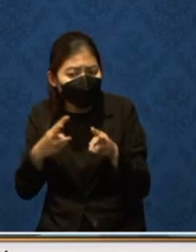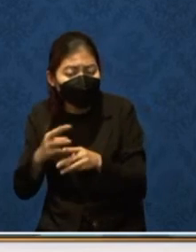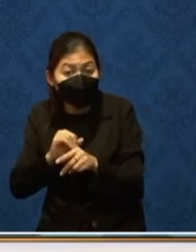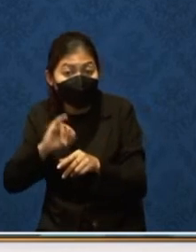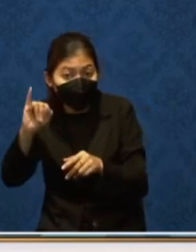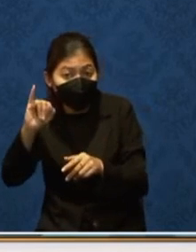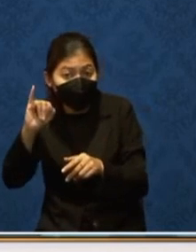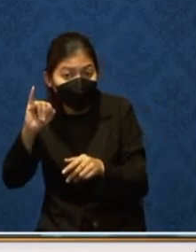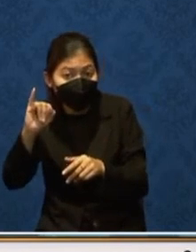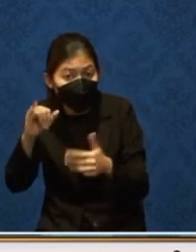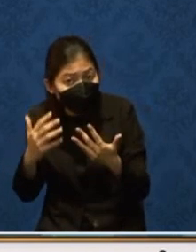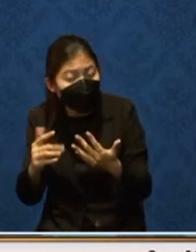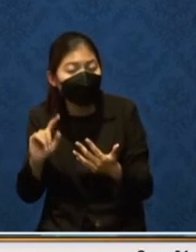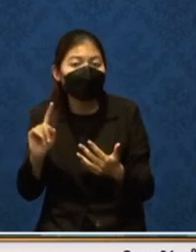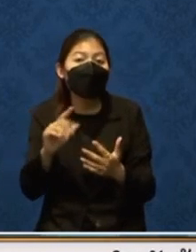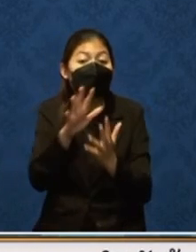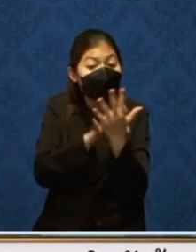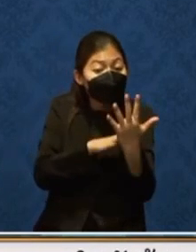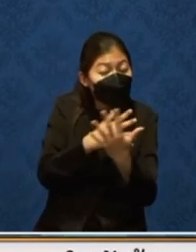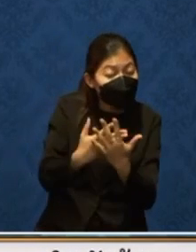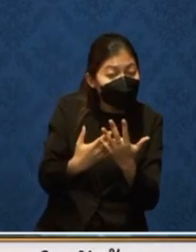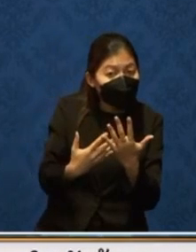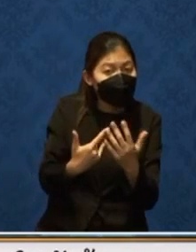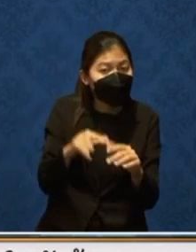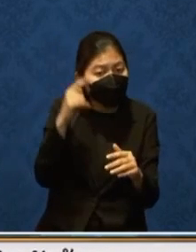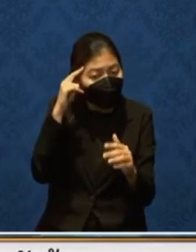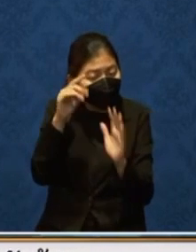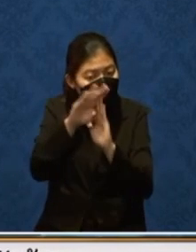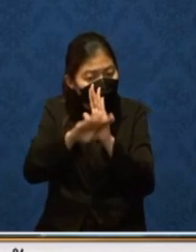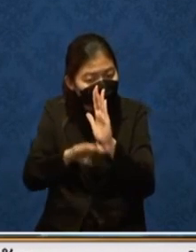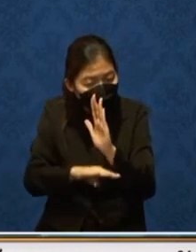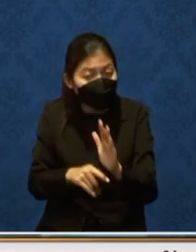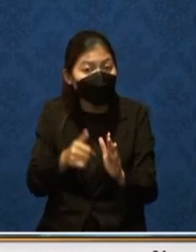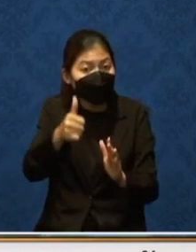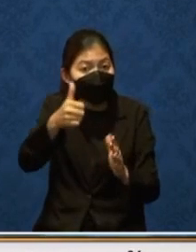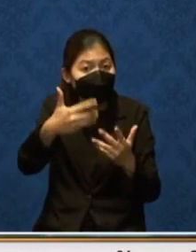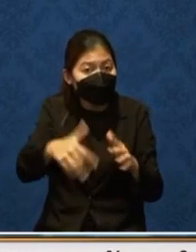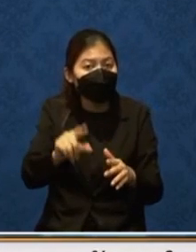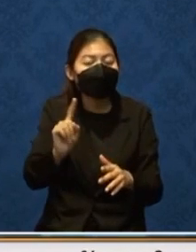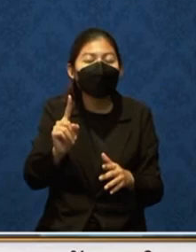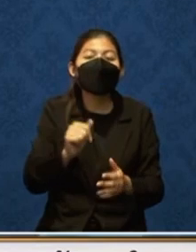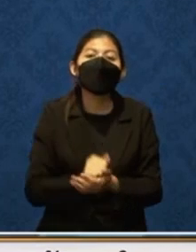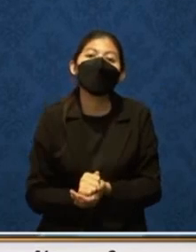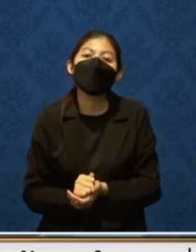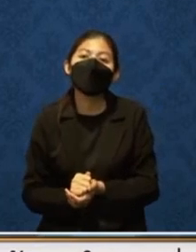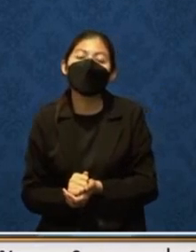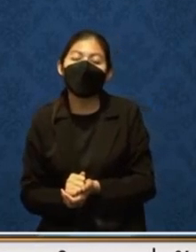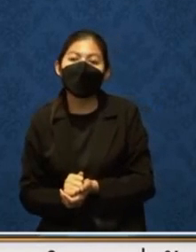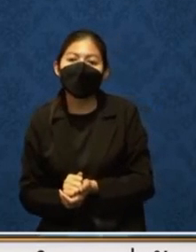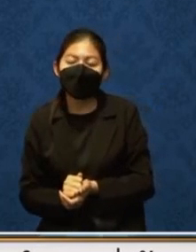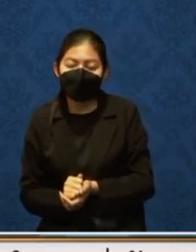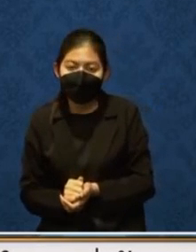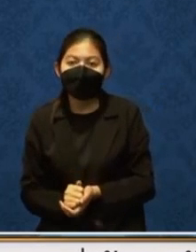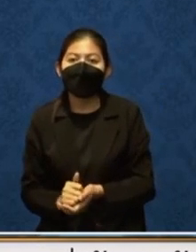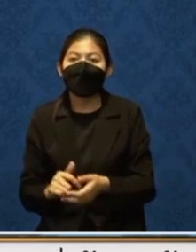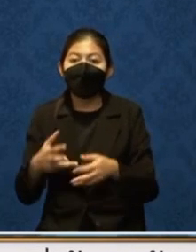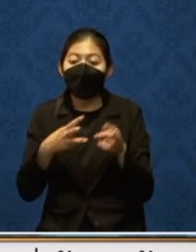แผนที่วางมาไ้ดีจงหืออย่าง จะเป็ภารกิจที่สำคัญหรอจะเป็นภาระให้ลูกหลาน